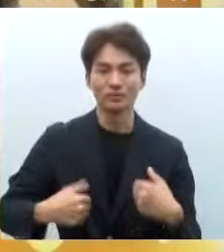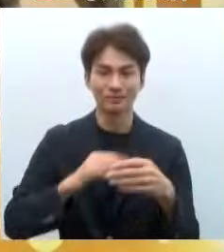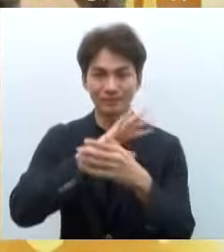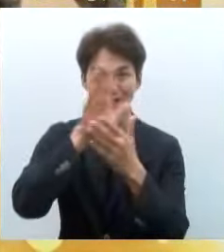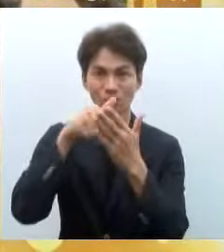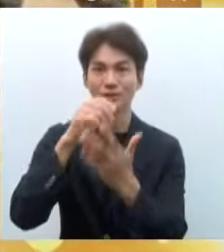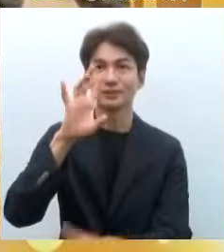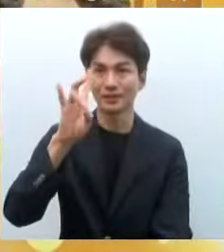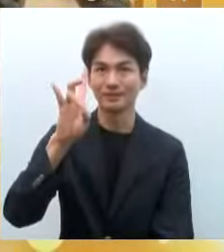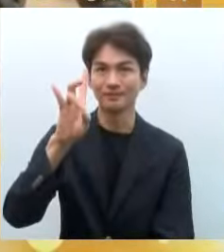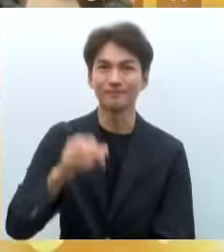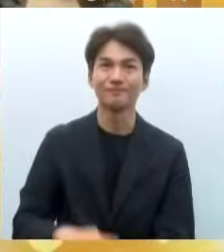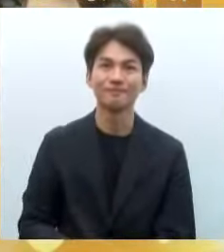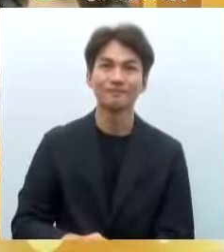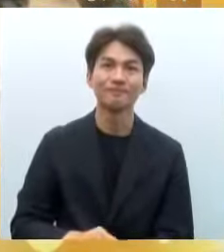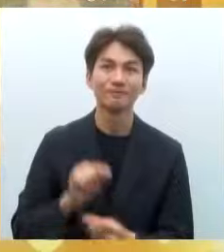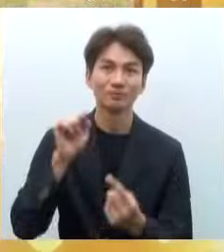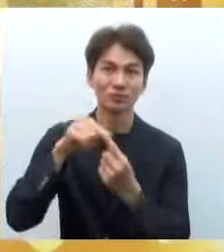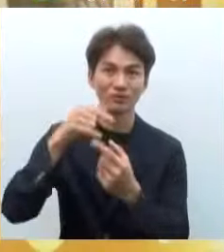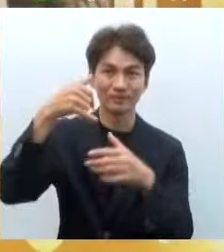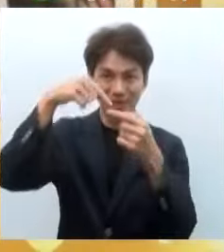ง